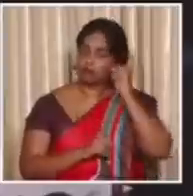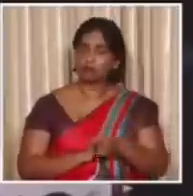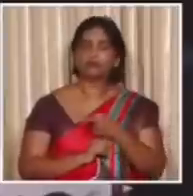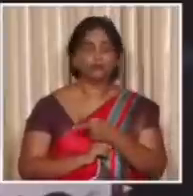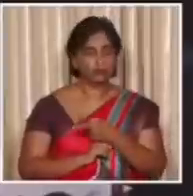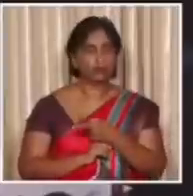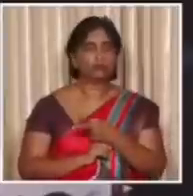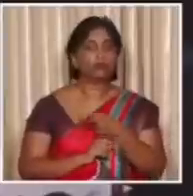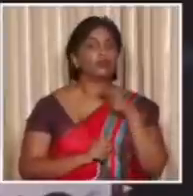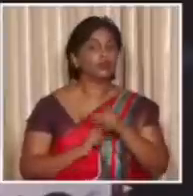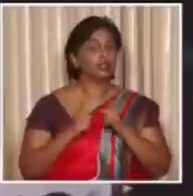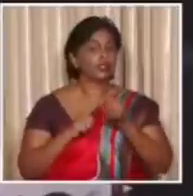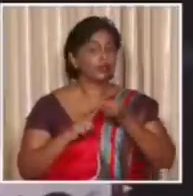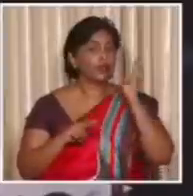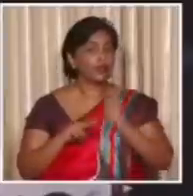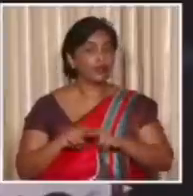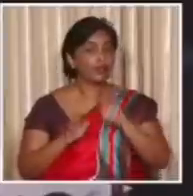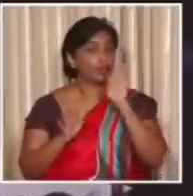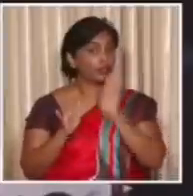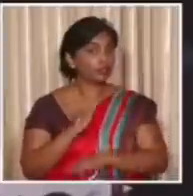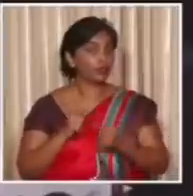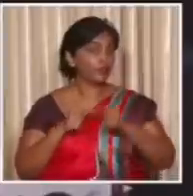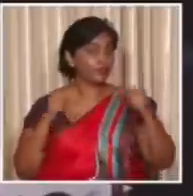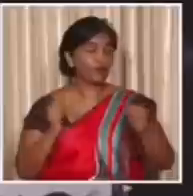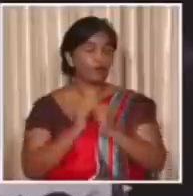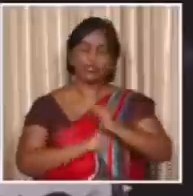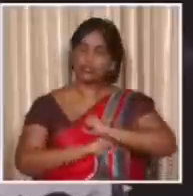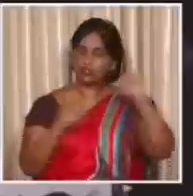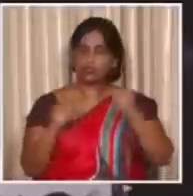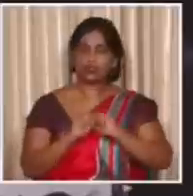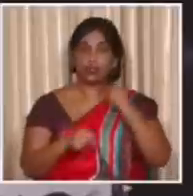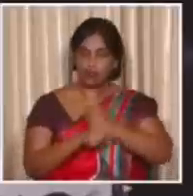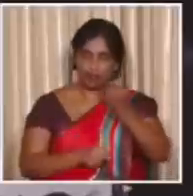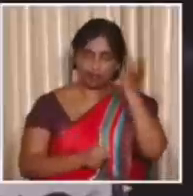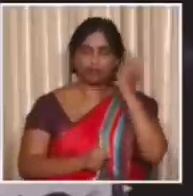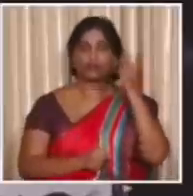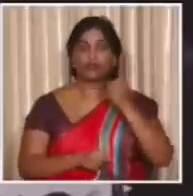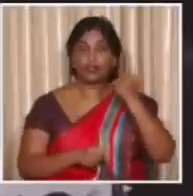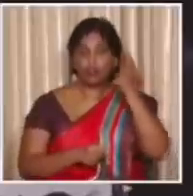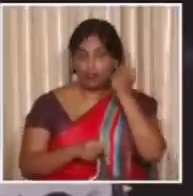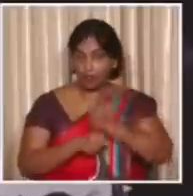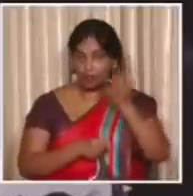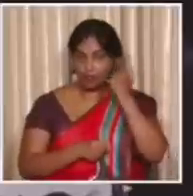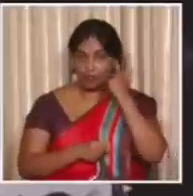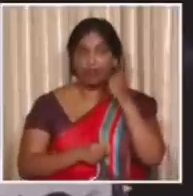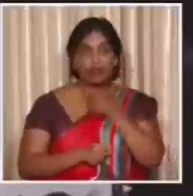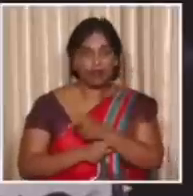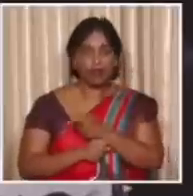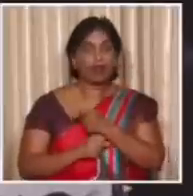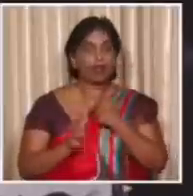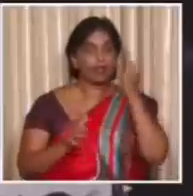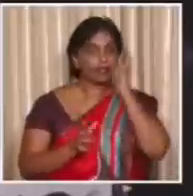වාරෙන්න මේ සේවක අර්ථසාධක කරමුදල කපහැරීමට ඒ වෘත්ති සමිති පාරට එනවා ඒක ආණ්ඩුව දන්නවා දන්නකොට මොකද කරන්නේ අන්න එනවා ඒටීය